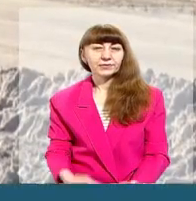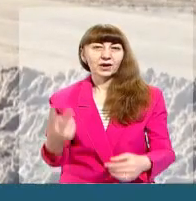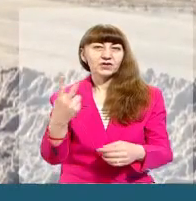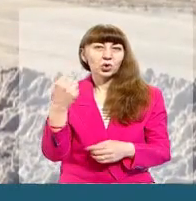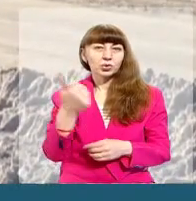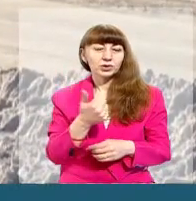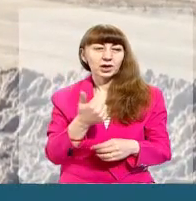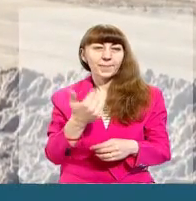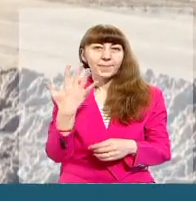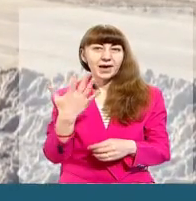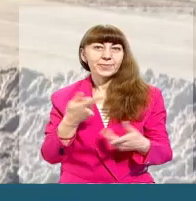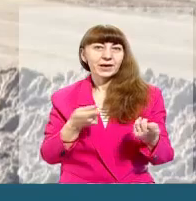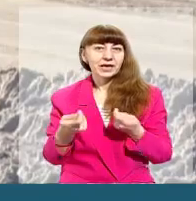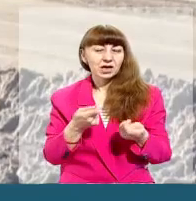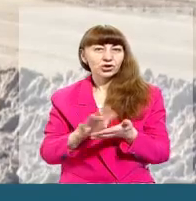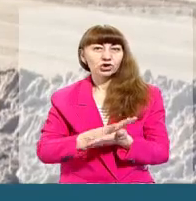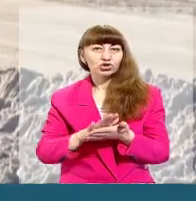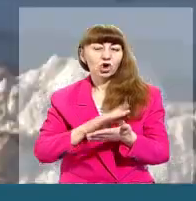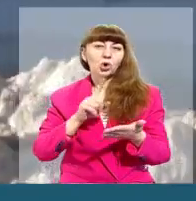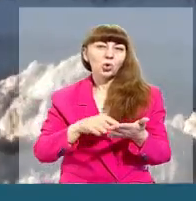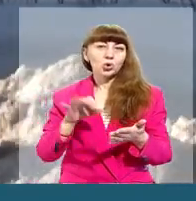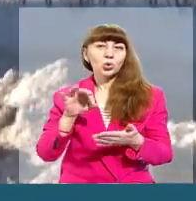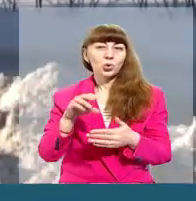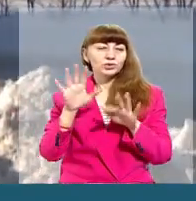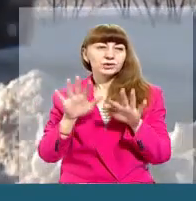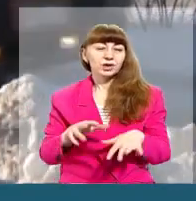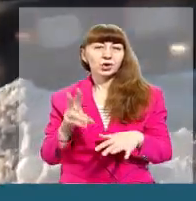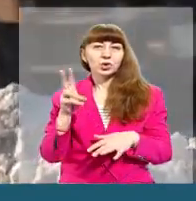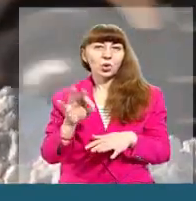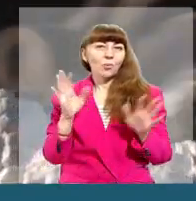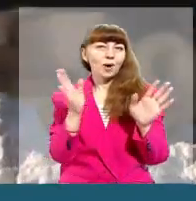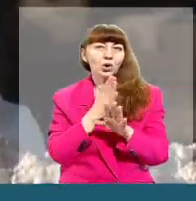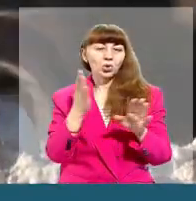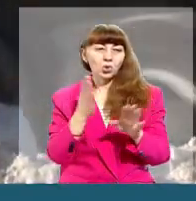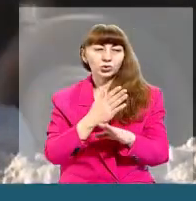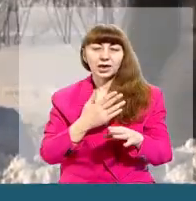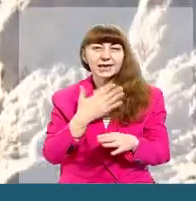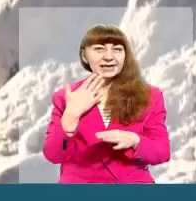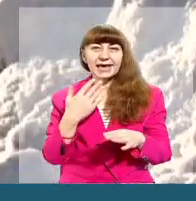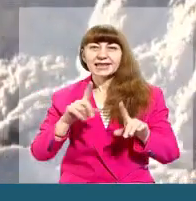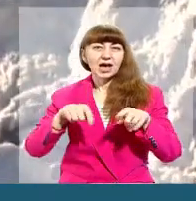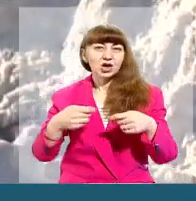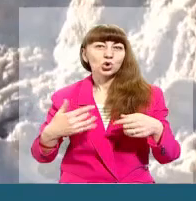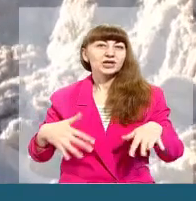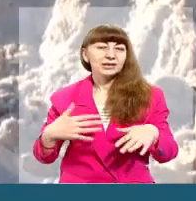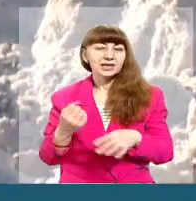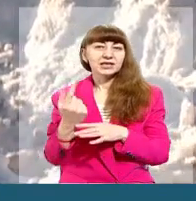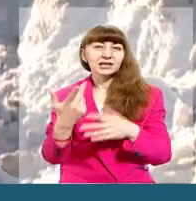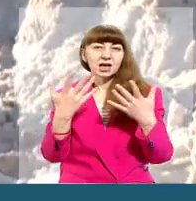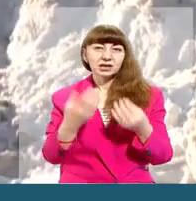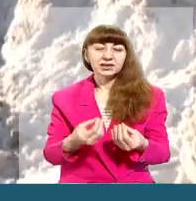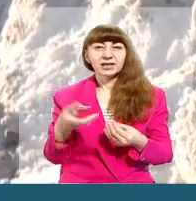Вторую неделю 5 подрядных организаций очищают город от снега. При этом погода не дает расслабиться. За несколько дней января